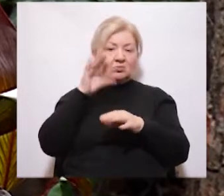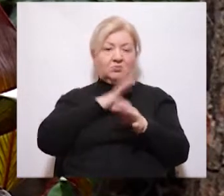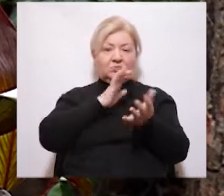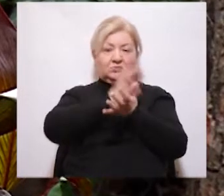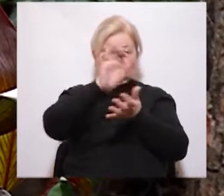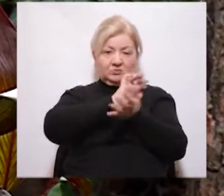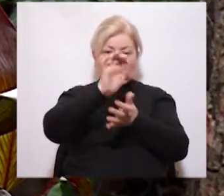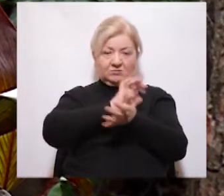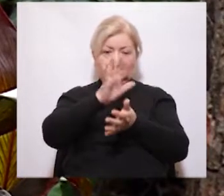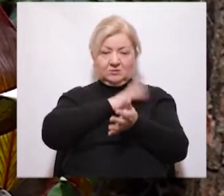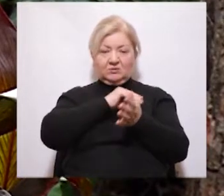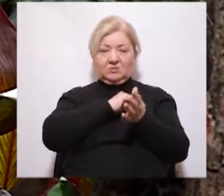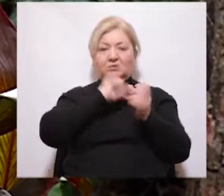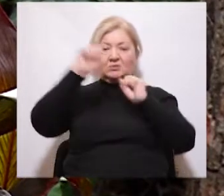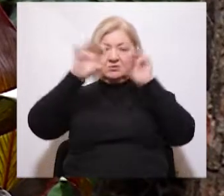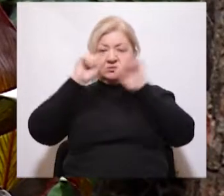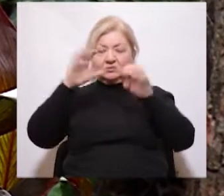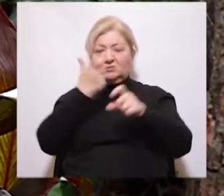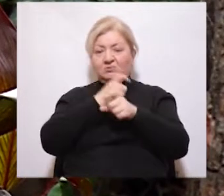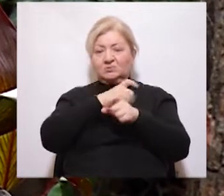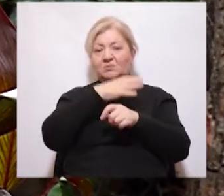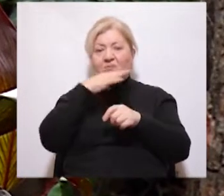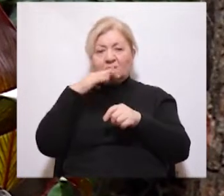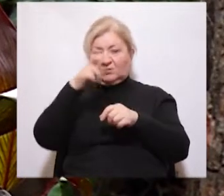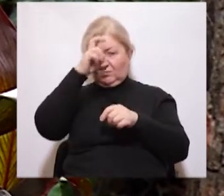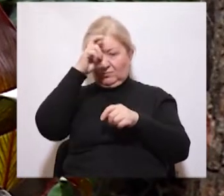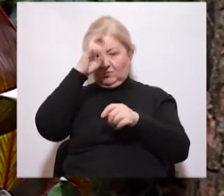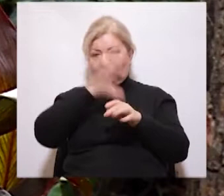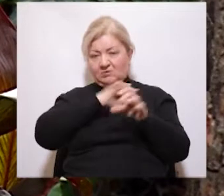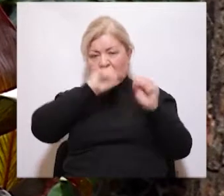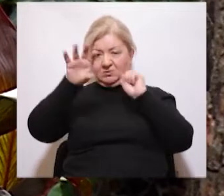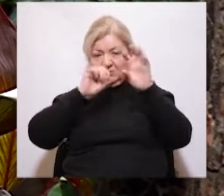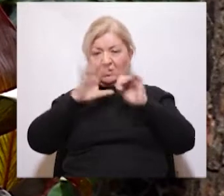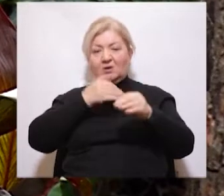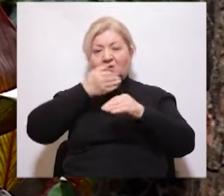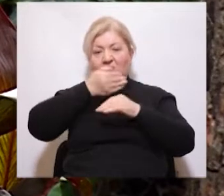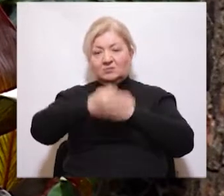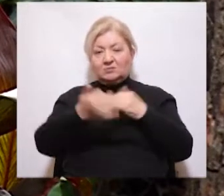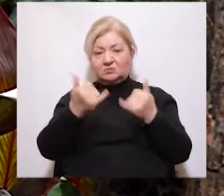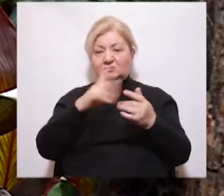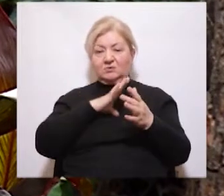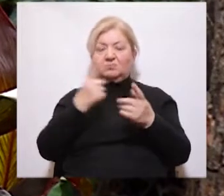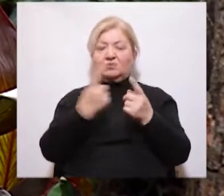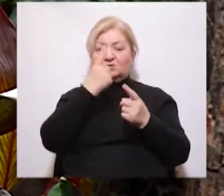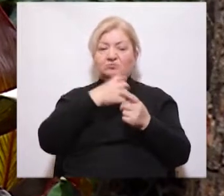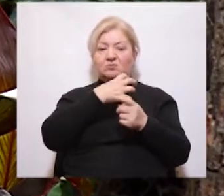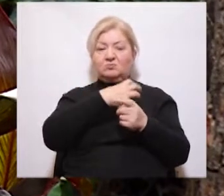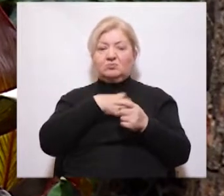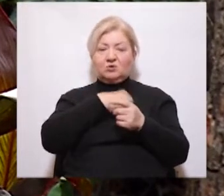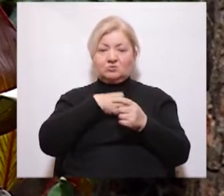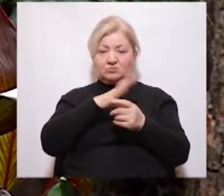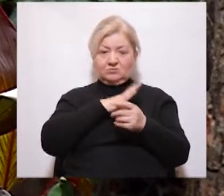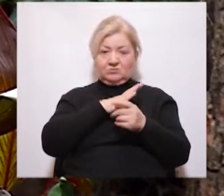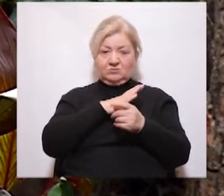იგი ექსპორტზეც გადიოდა, მარაგდებოდა უამრავი ქვეყანა საქართველოდან გასული ხილით, შემდგომ პერიოდშიც ეს ერთ-ერთი